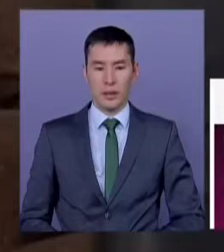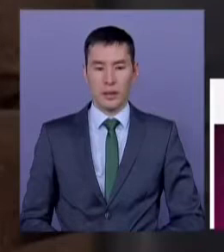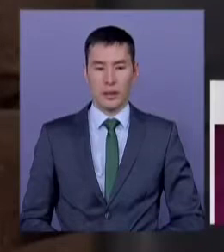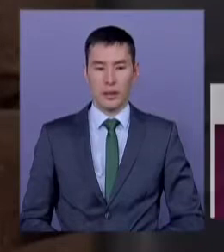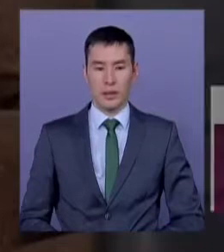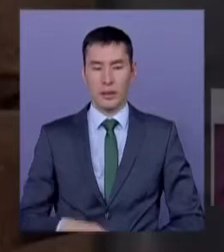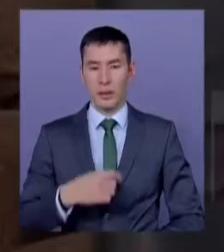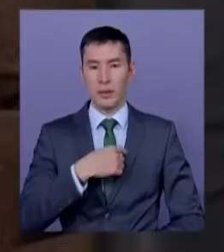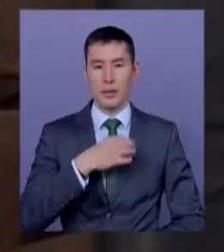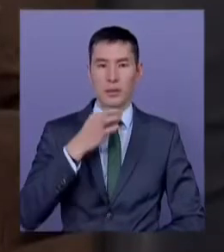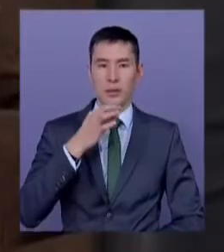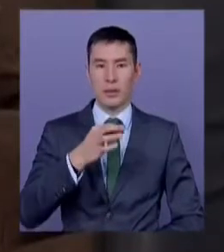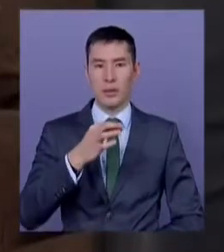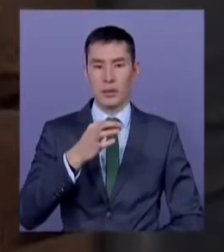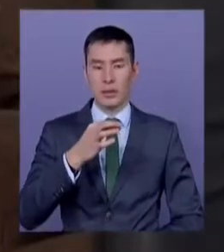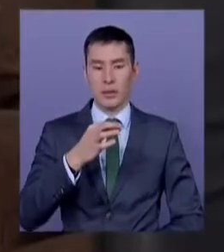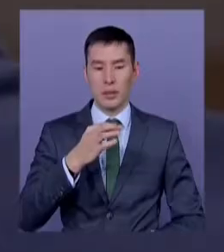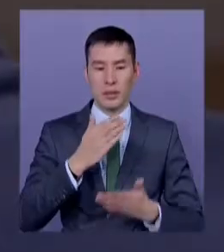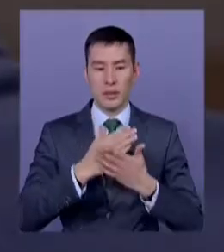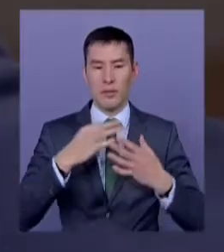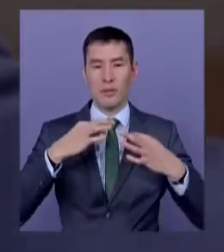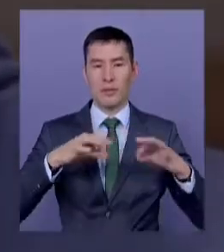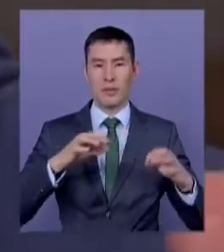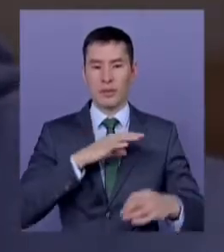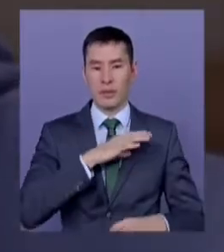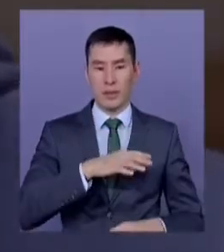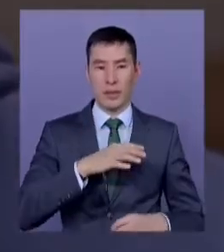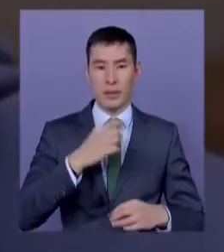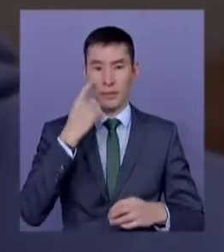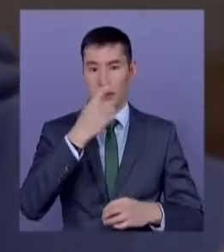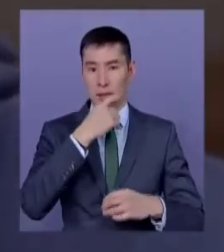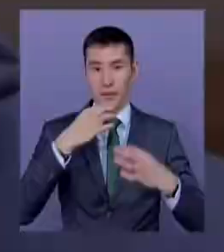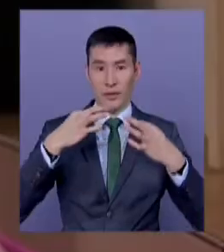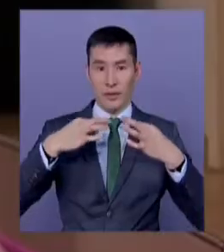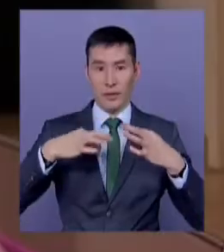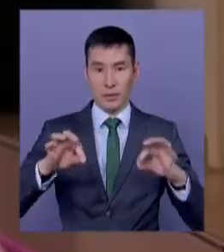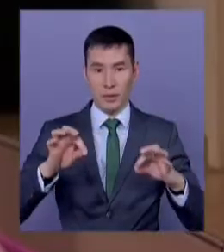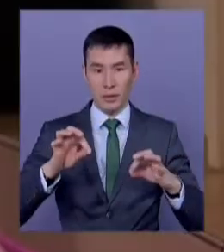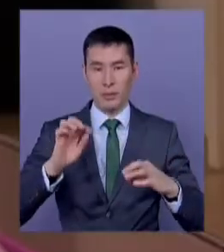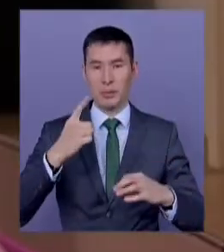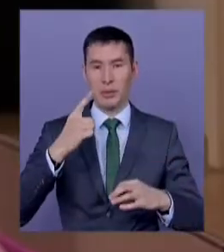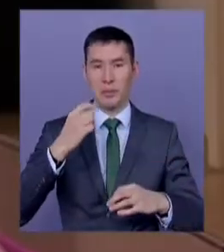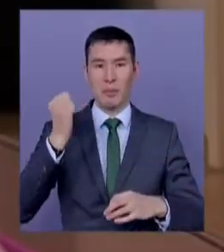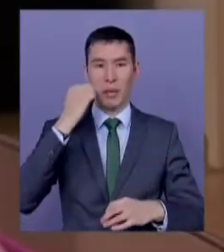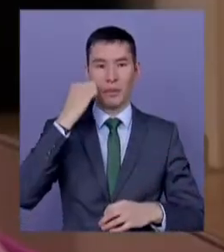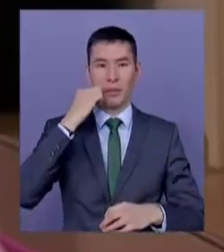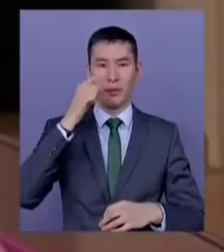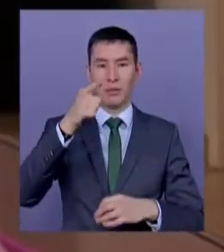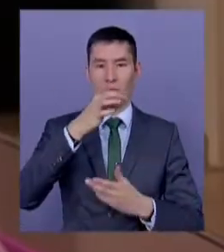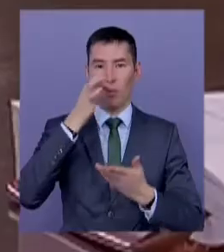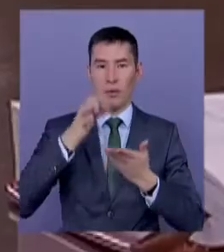мен айтар едім, онда еркіндік бола қойған жоқ. Тәуелділіктің ат тәуелділік. Москва не айтса соны. Совет одағының